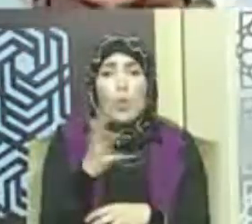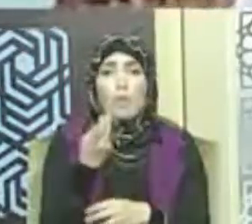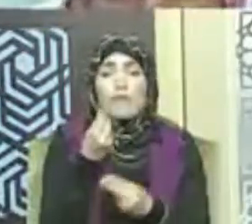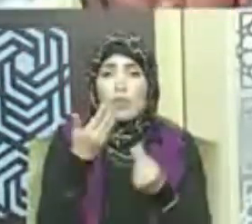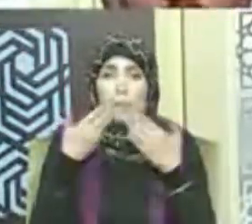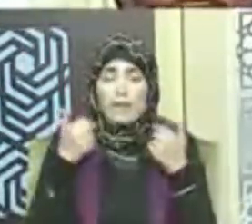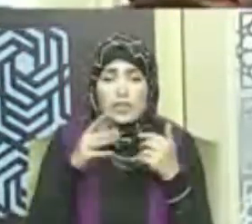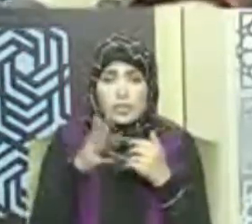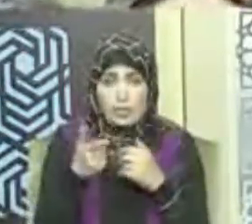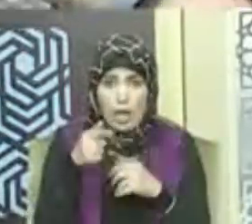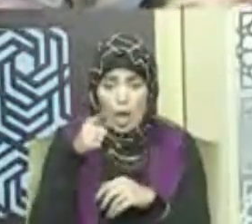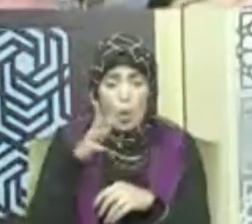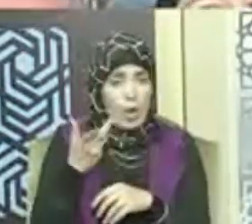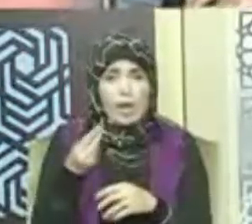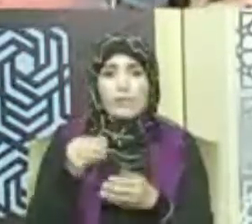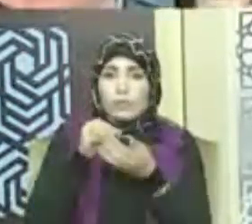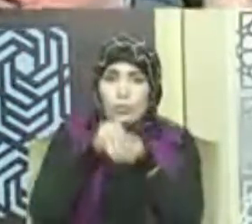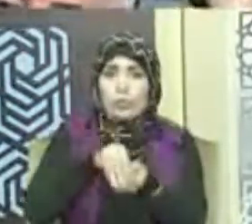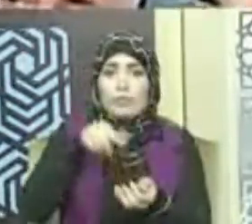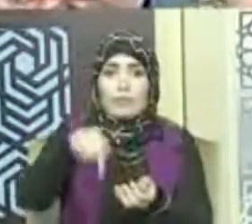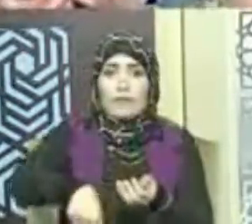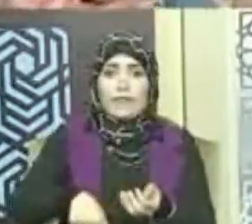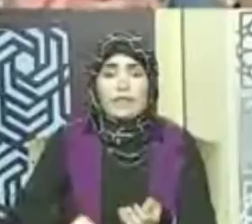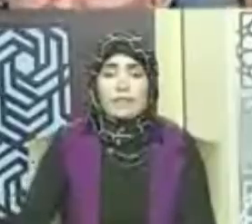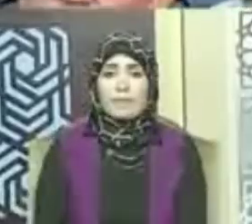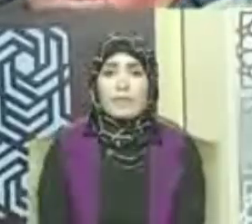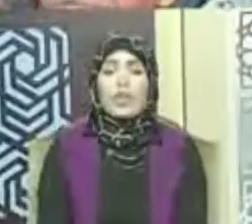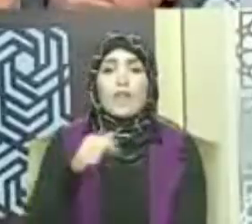وفي الأرض آيات للموقنين،